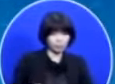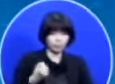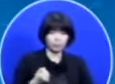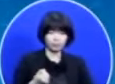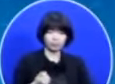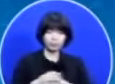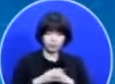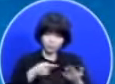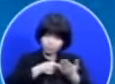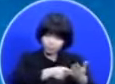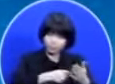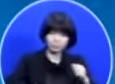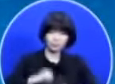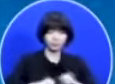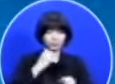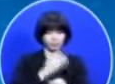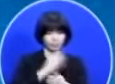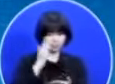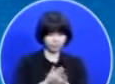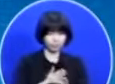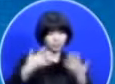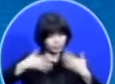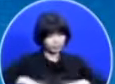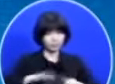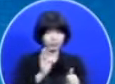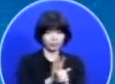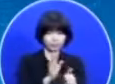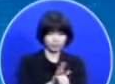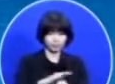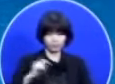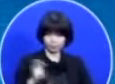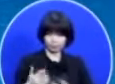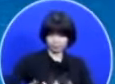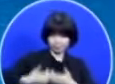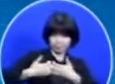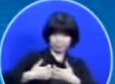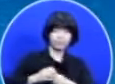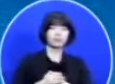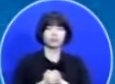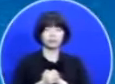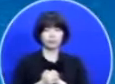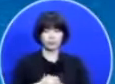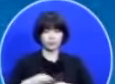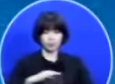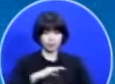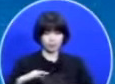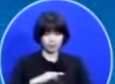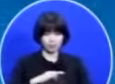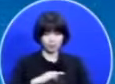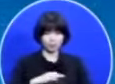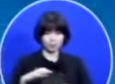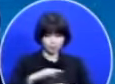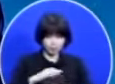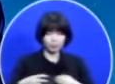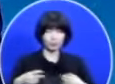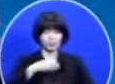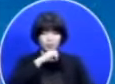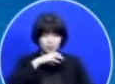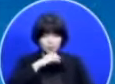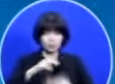독선적으로 행동하지 말 것 약자를 두둔하고 강자에 대응할 것 불이 공평 아부리 불평